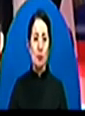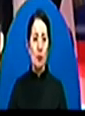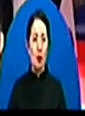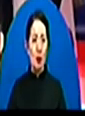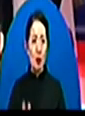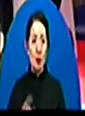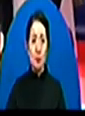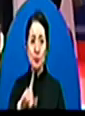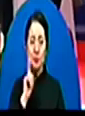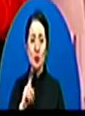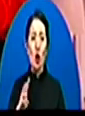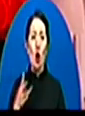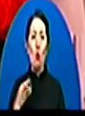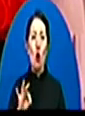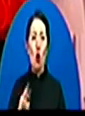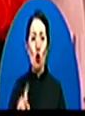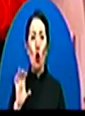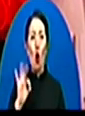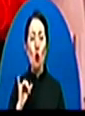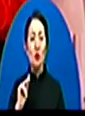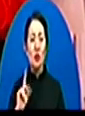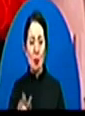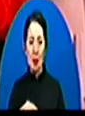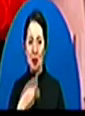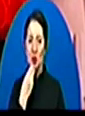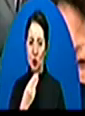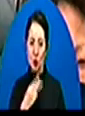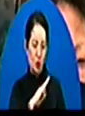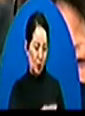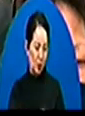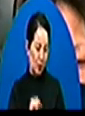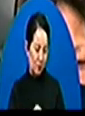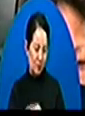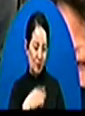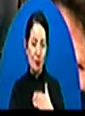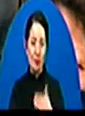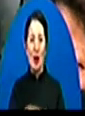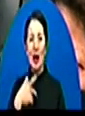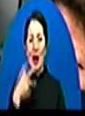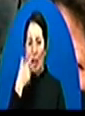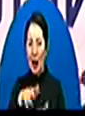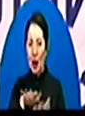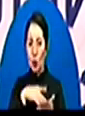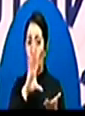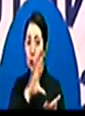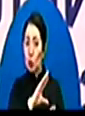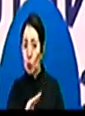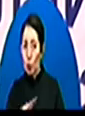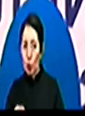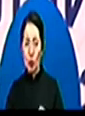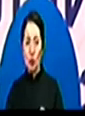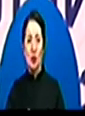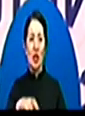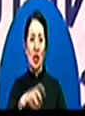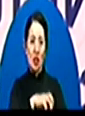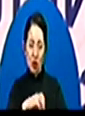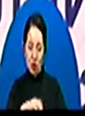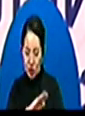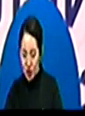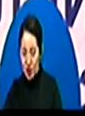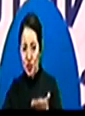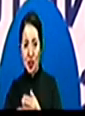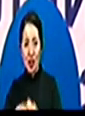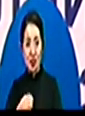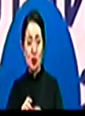Тэдний нэг мөнхөөгийн оюун чимэг шудрах ёсны талцаа өгсөж агаарын бохирдлыг бууруулах, гэр ороолыг шинчлэх ажлыг эхлүүлж үр дүнд хүргэж